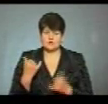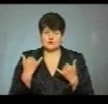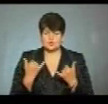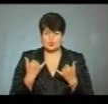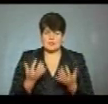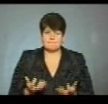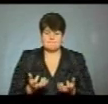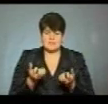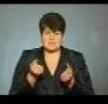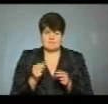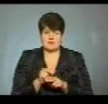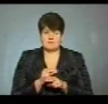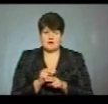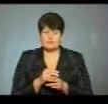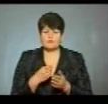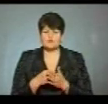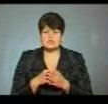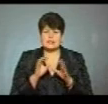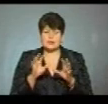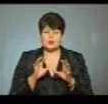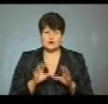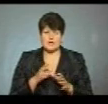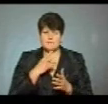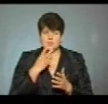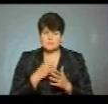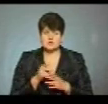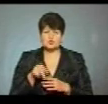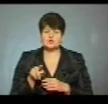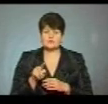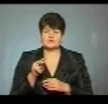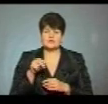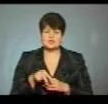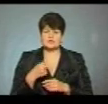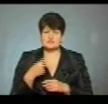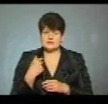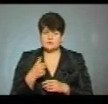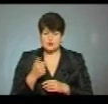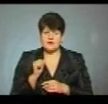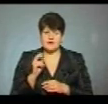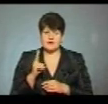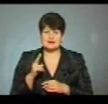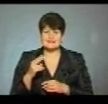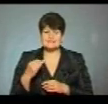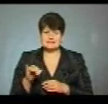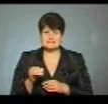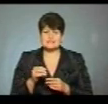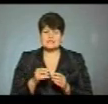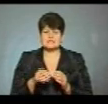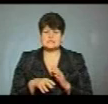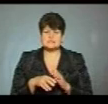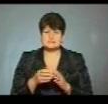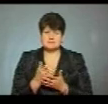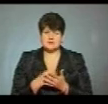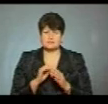сьогодні підтримали поправку до бюджетного кодексу, яка передбачає, що в 2020 році акцизний збір буде залишатись у